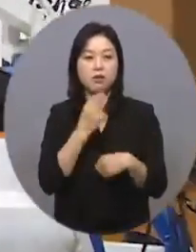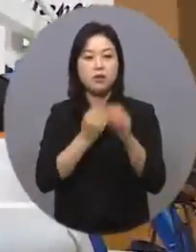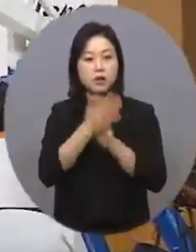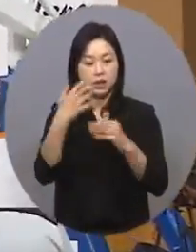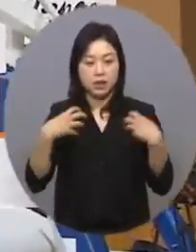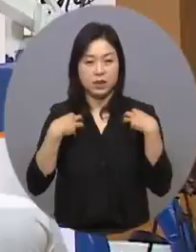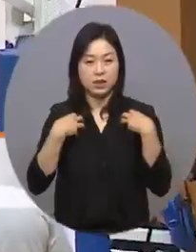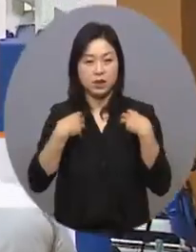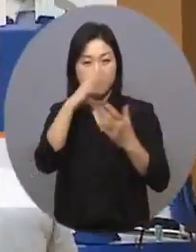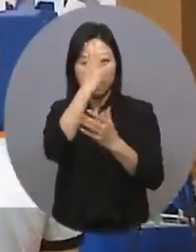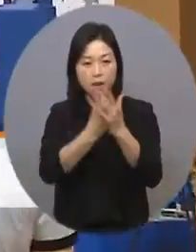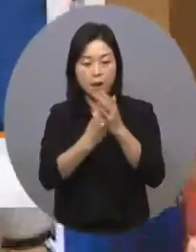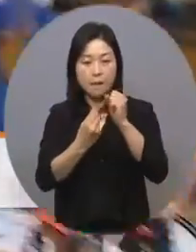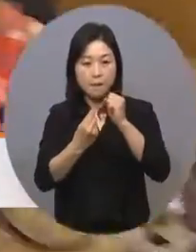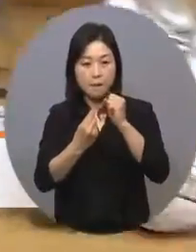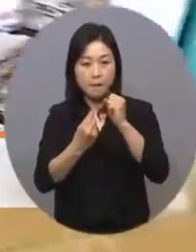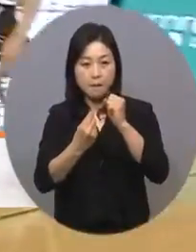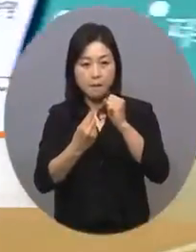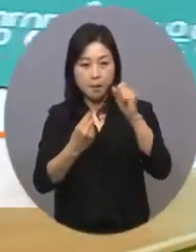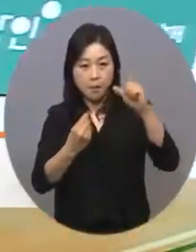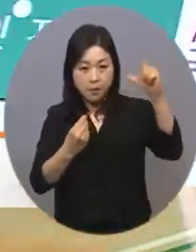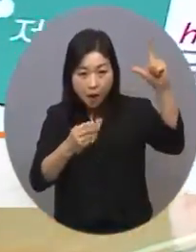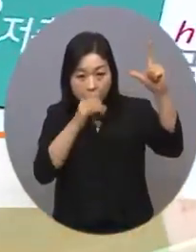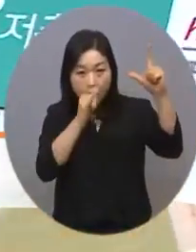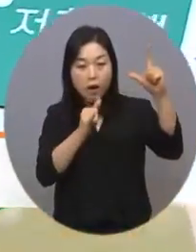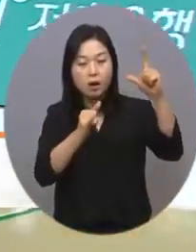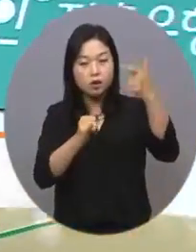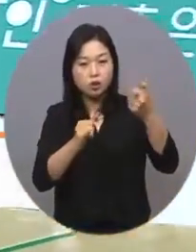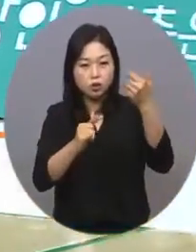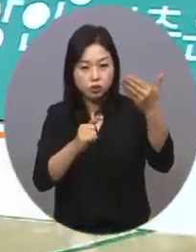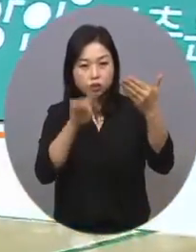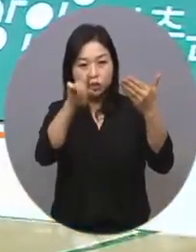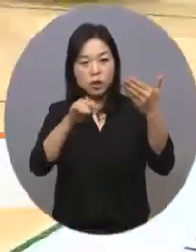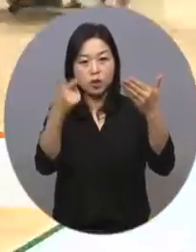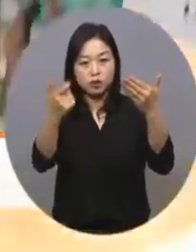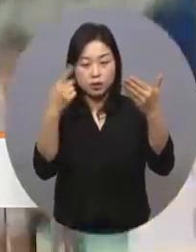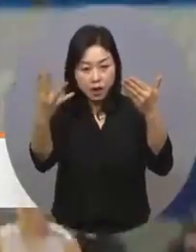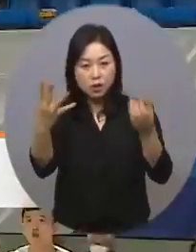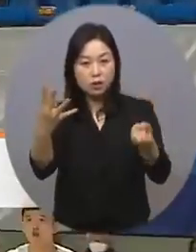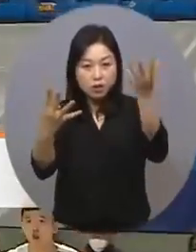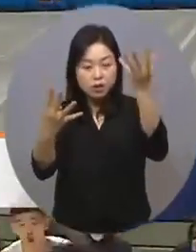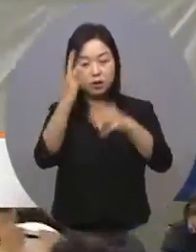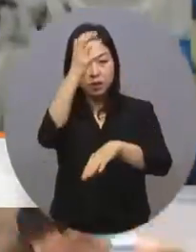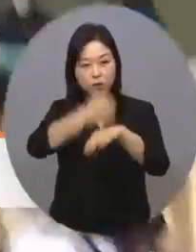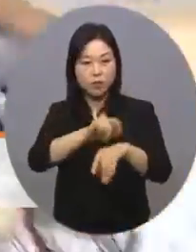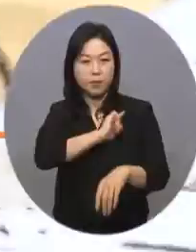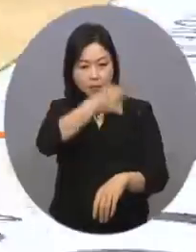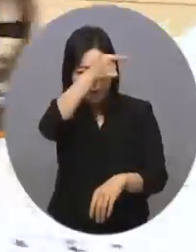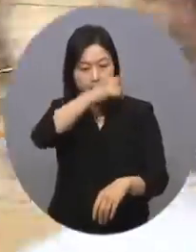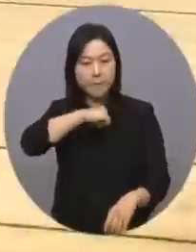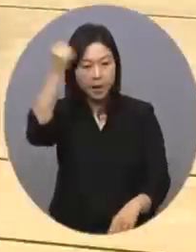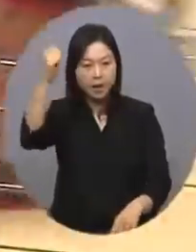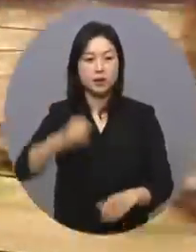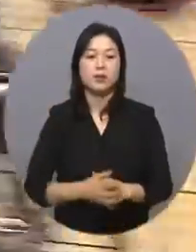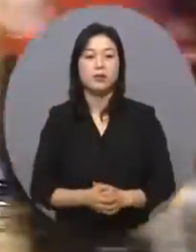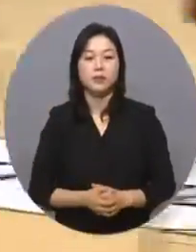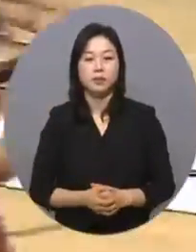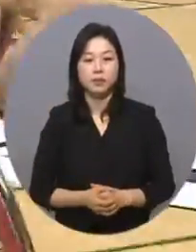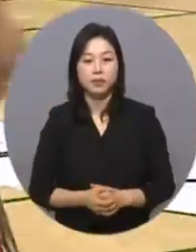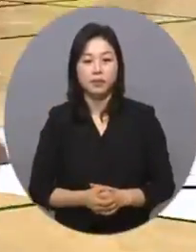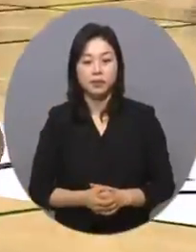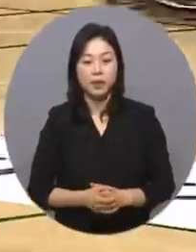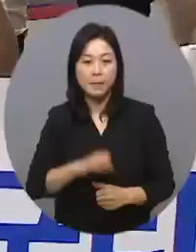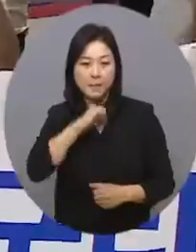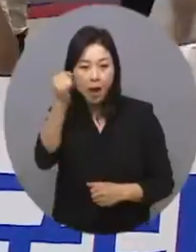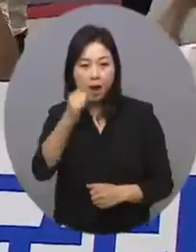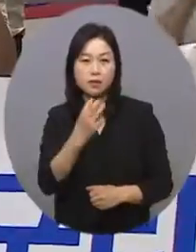득점에 성공하며 점수차를 벌렸고 마침내 69대 64로 승리하며 우승컵을 손에 들었습니다. 우승을